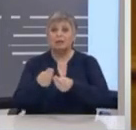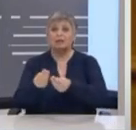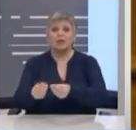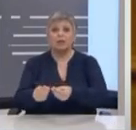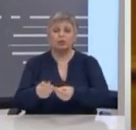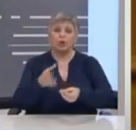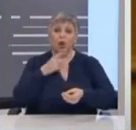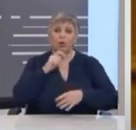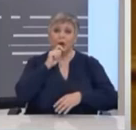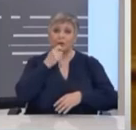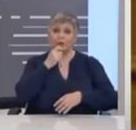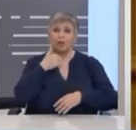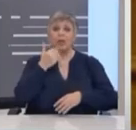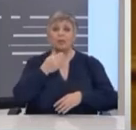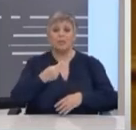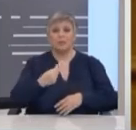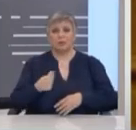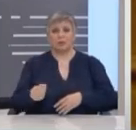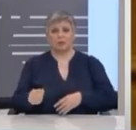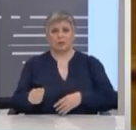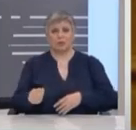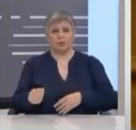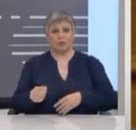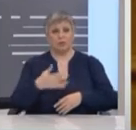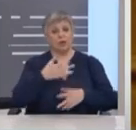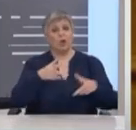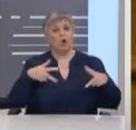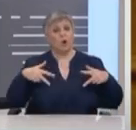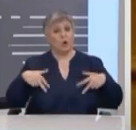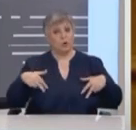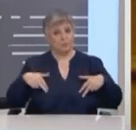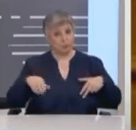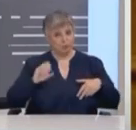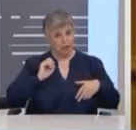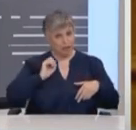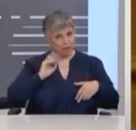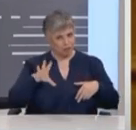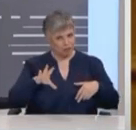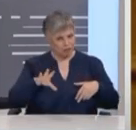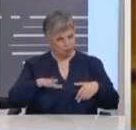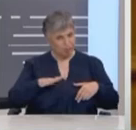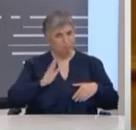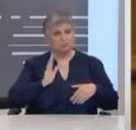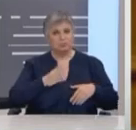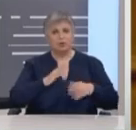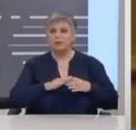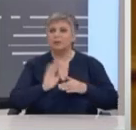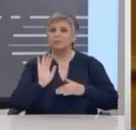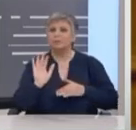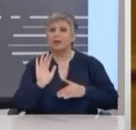βεβαίως ο Υπουργός Εξωτερικών θα έχει τη δυνατότητα να σας τα δώσει, να τα δείτε.